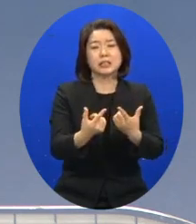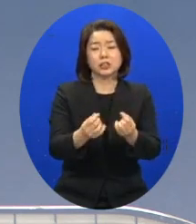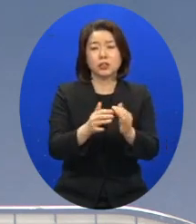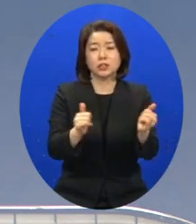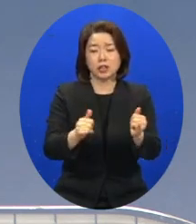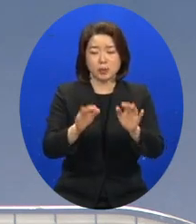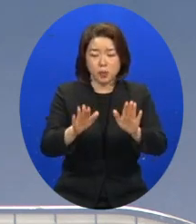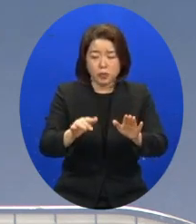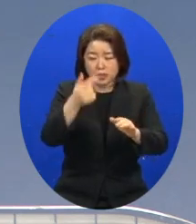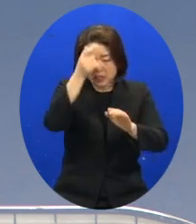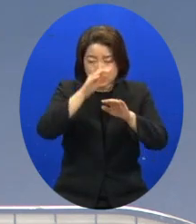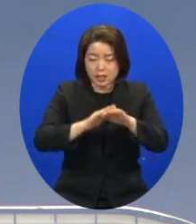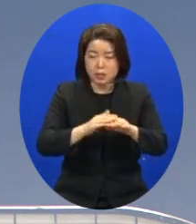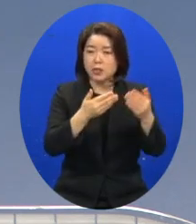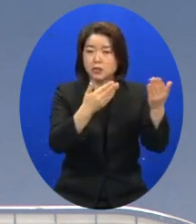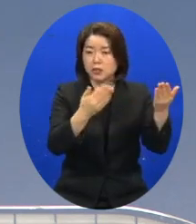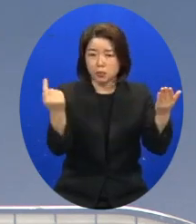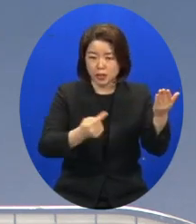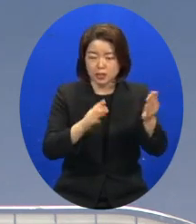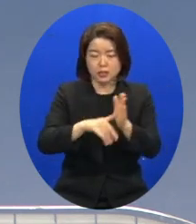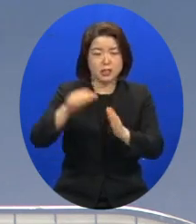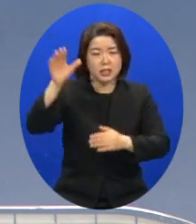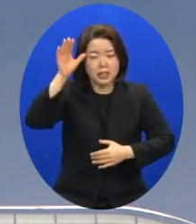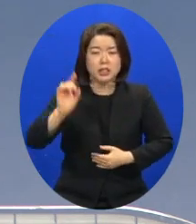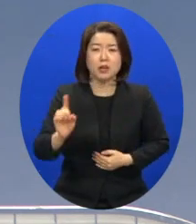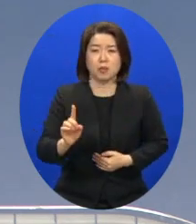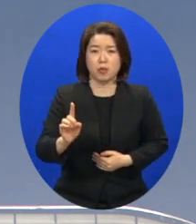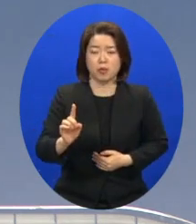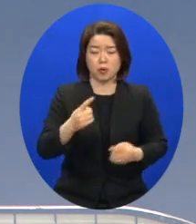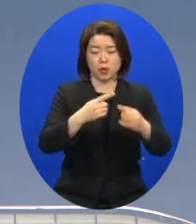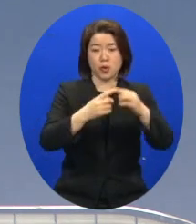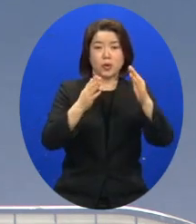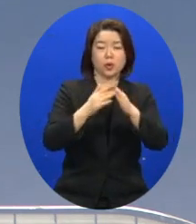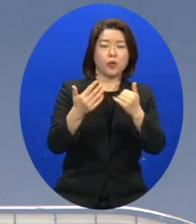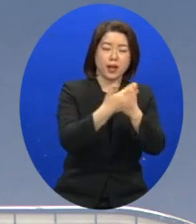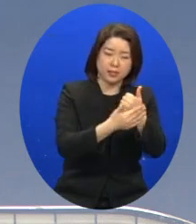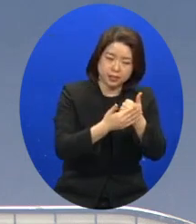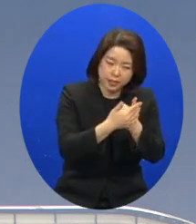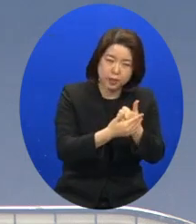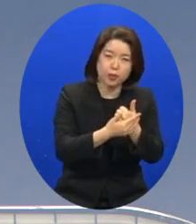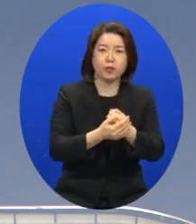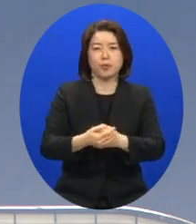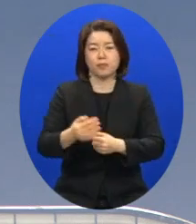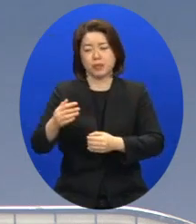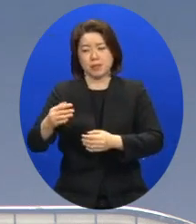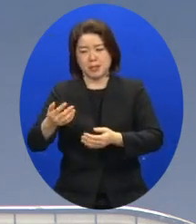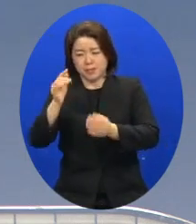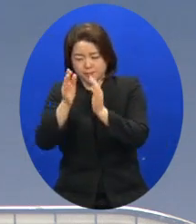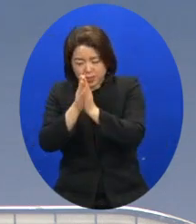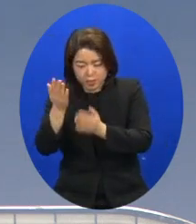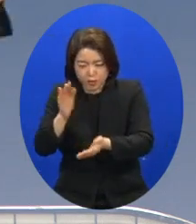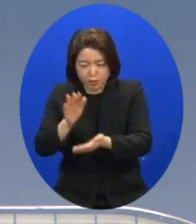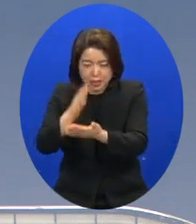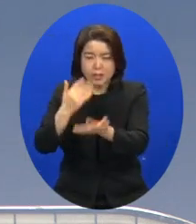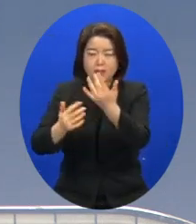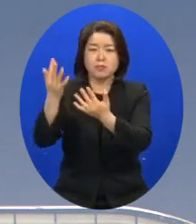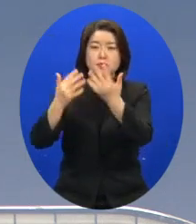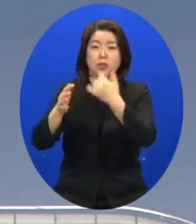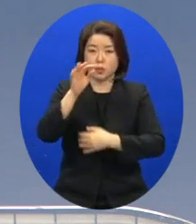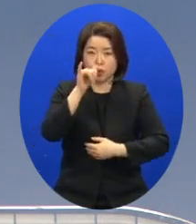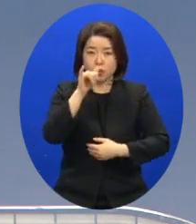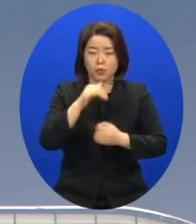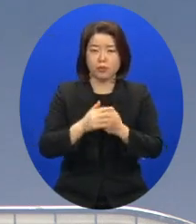이렇게 예배 오셔서 뭘 기대 하실까요 교회가 은혜롭고 은혜로 뜨겁고 교회가 기도가 불이 있고